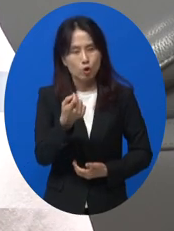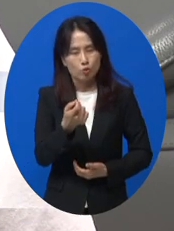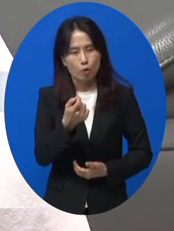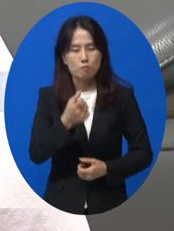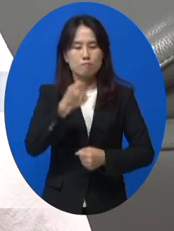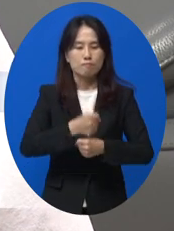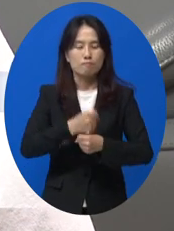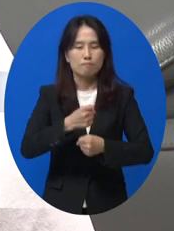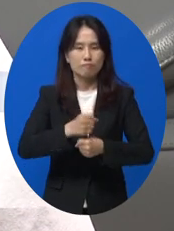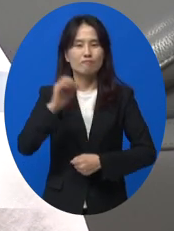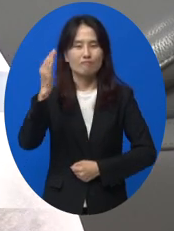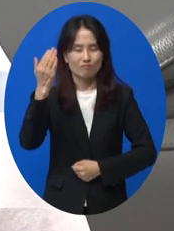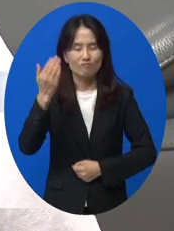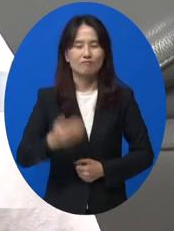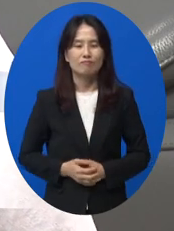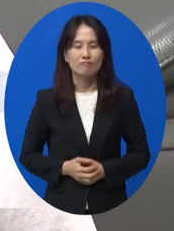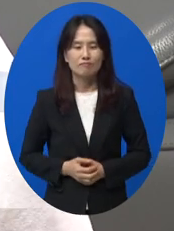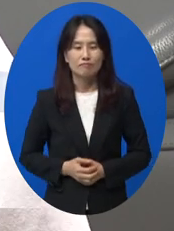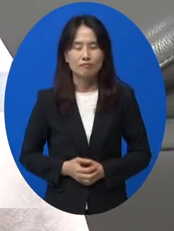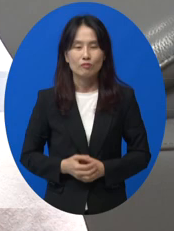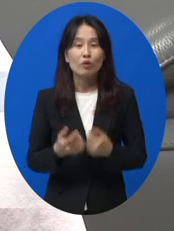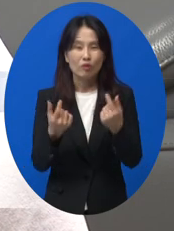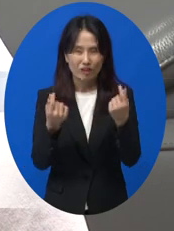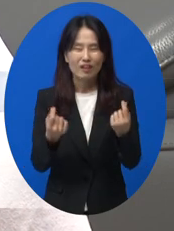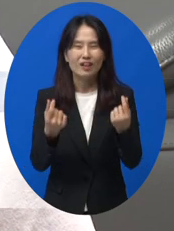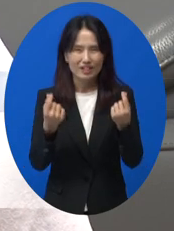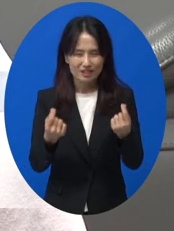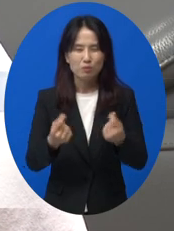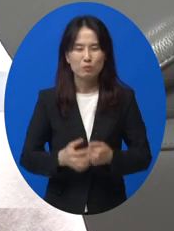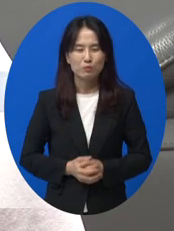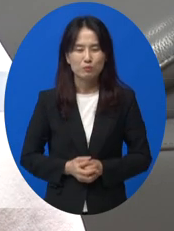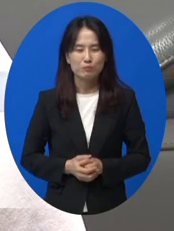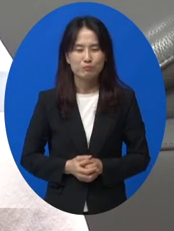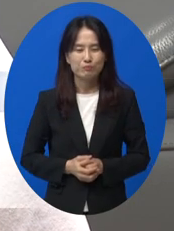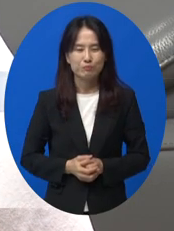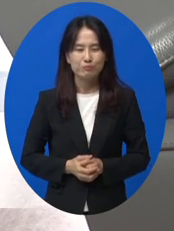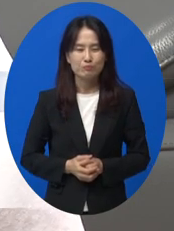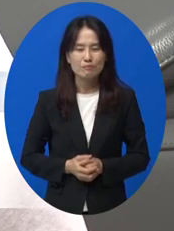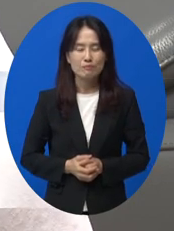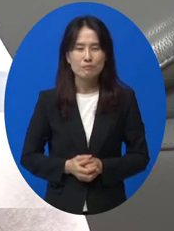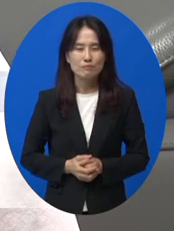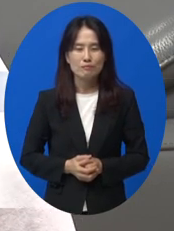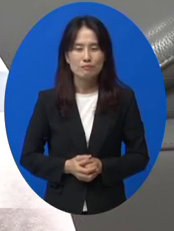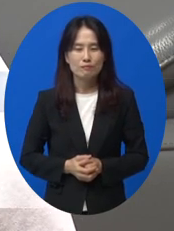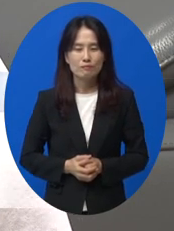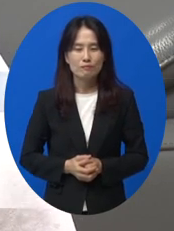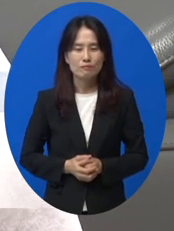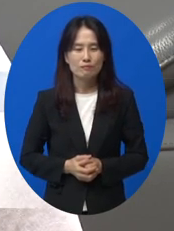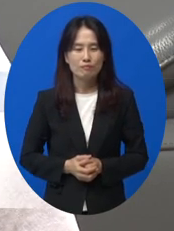재산을 조금 형성하는 그런 뭐 그렇게 될 것 같고